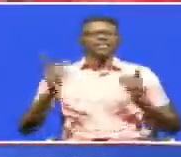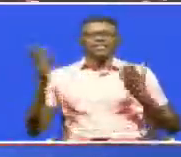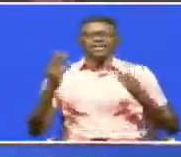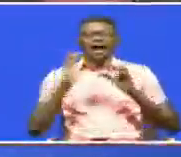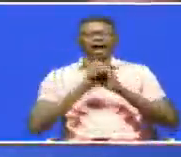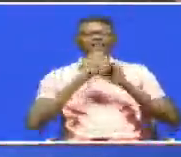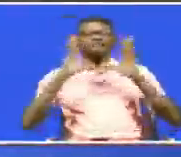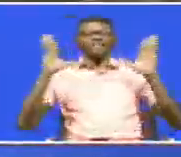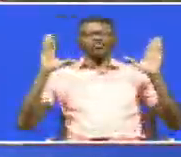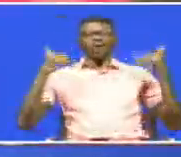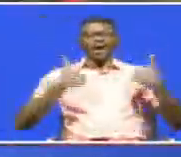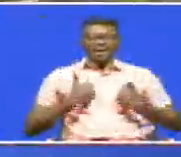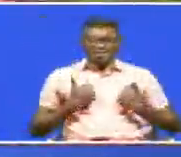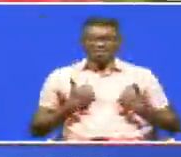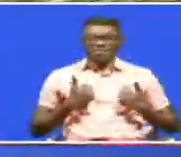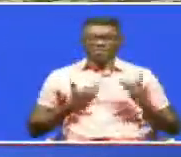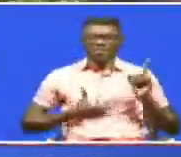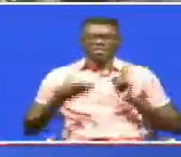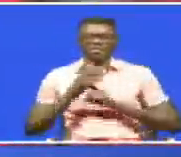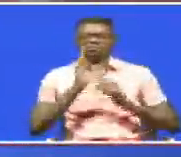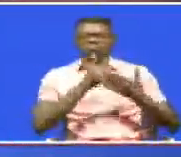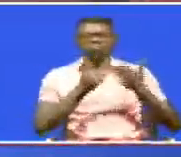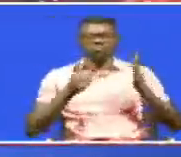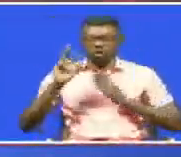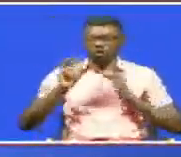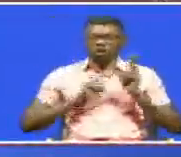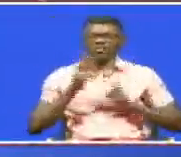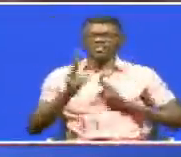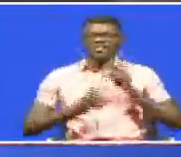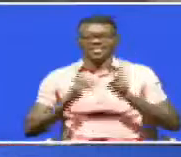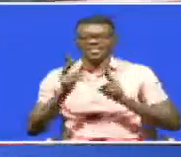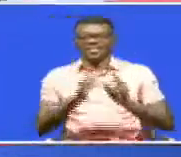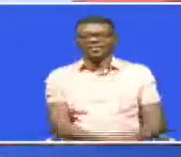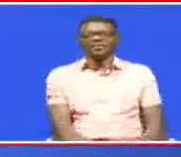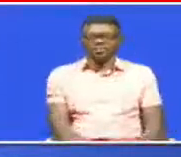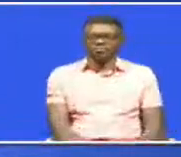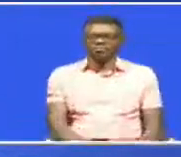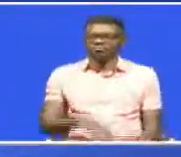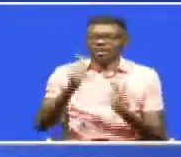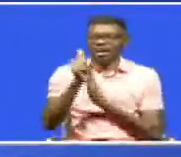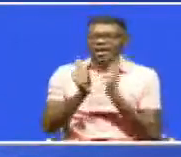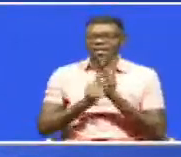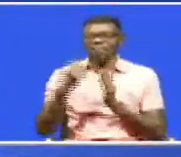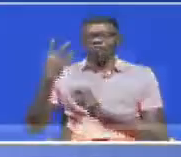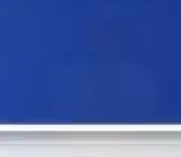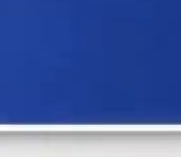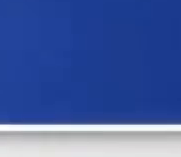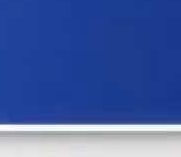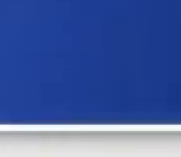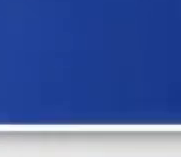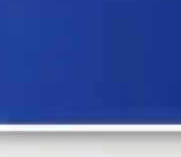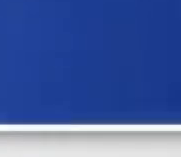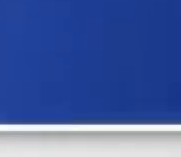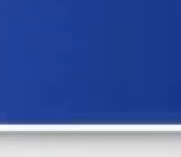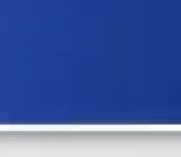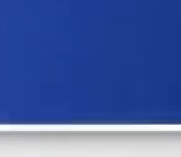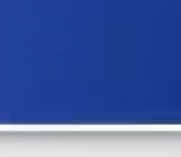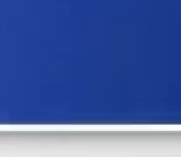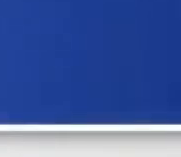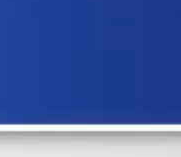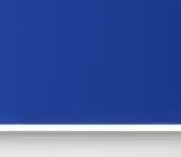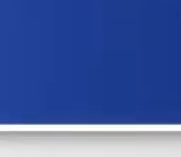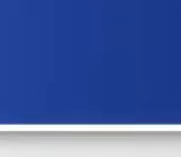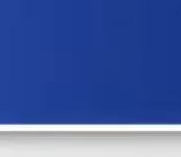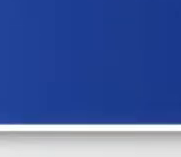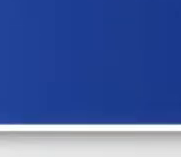na kukamilisha kabla ya mwaka 2022. Ilikuwa ni ajenda nne muhimu za uwepo wa chakula cha kutosha